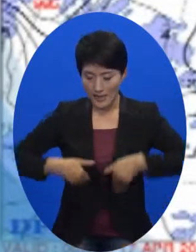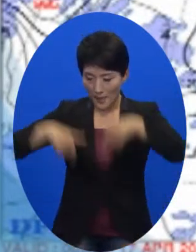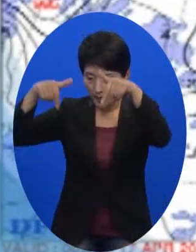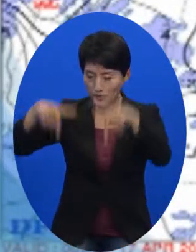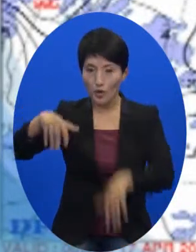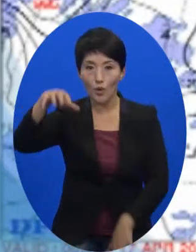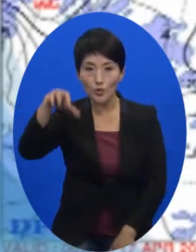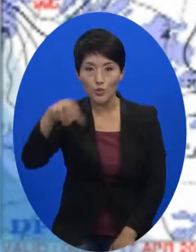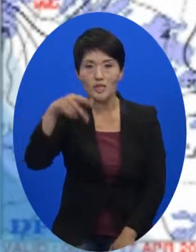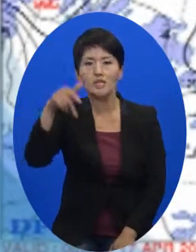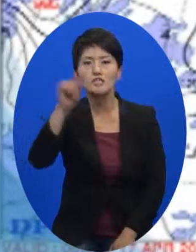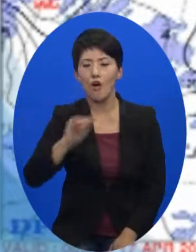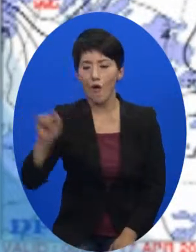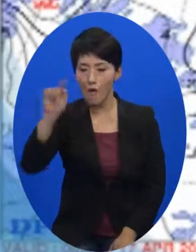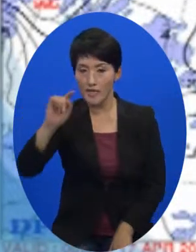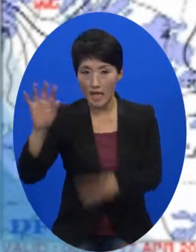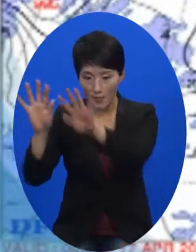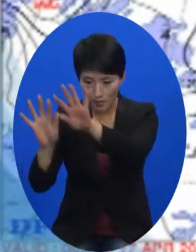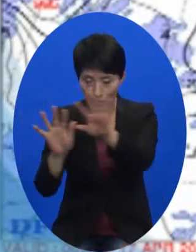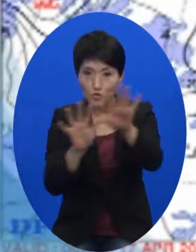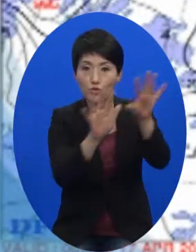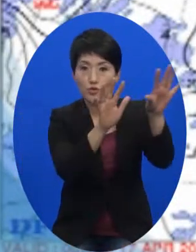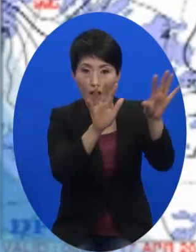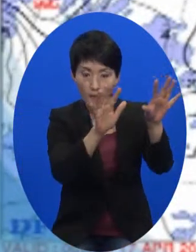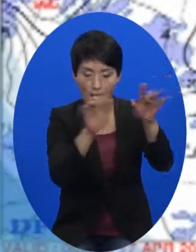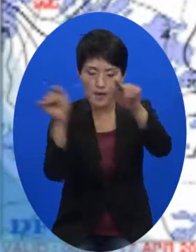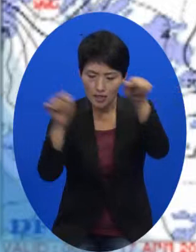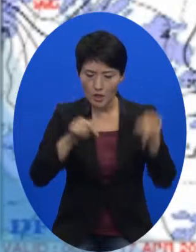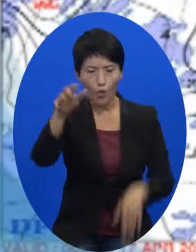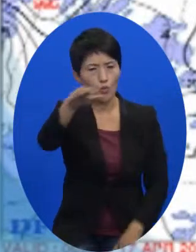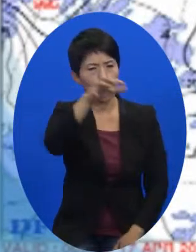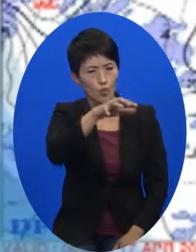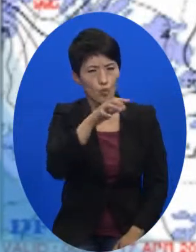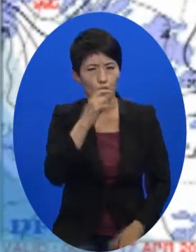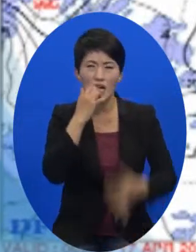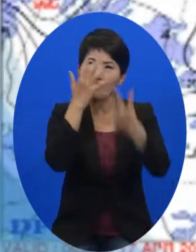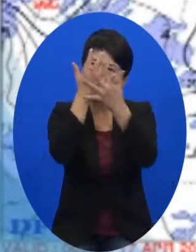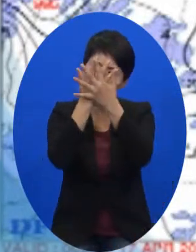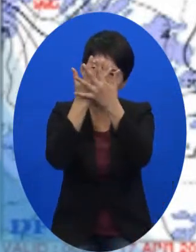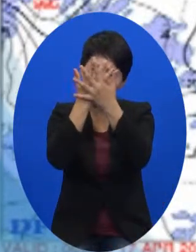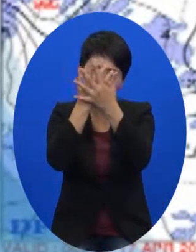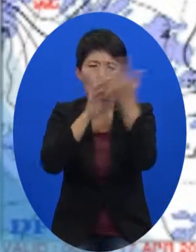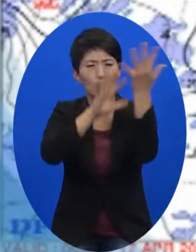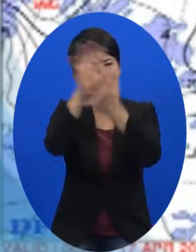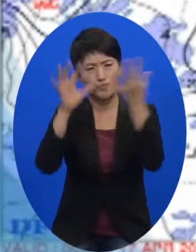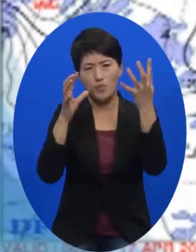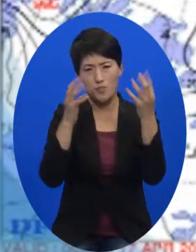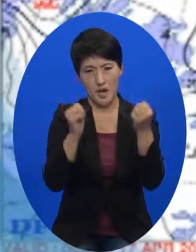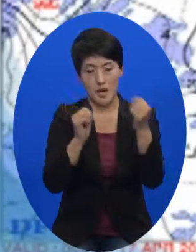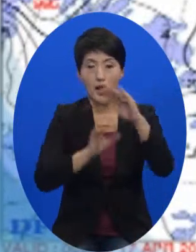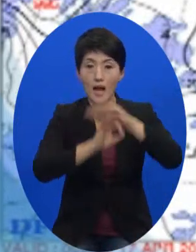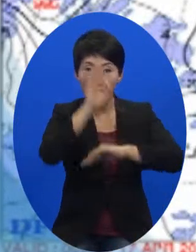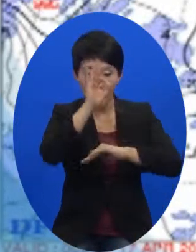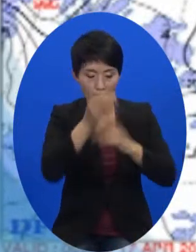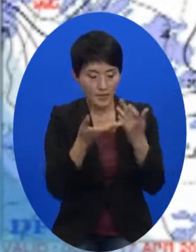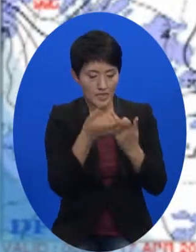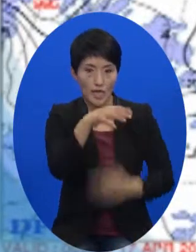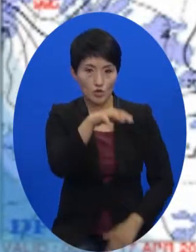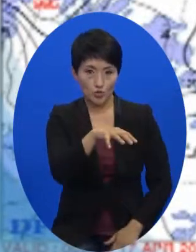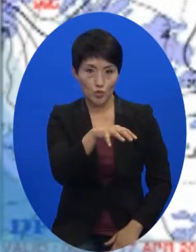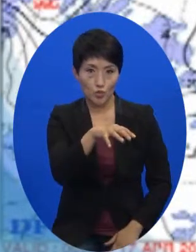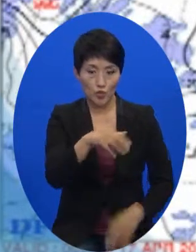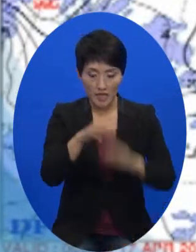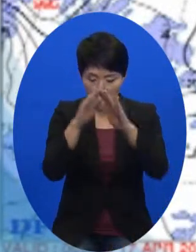모레는 남서쪽에서 다가오는 저기압의 영향을 점차 받아 전국이 차차 흐려지겠고, 아침에 제주도와 전남